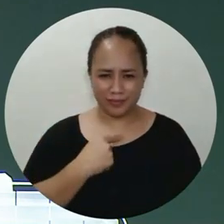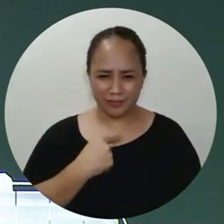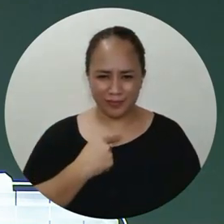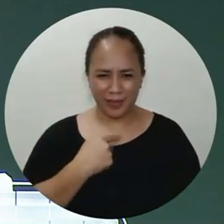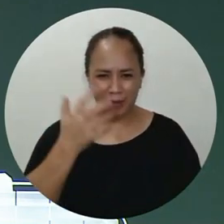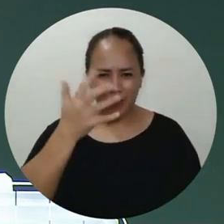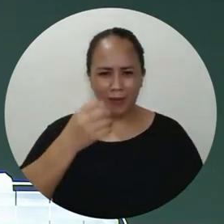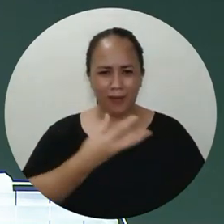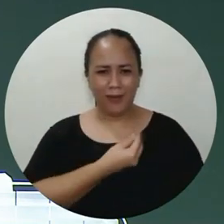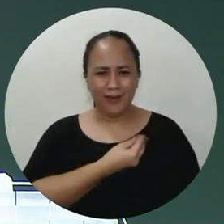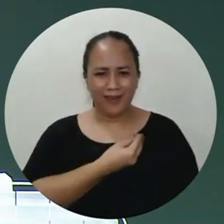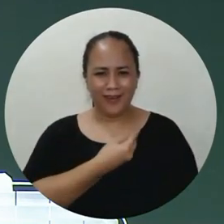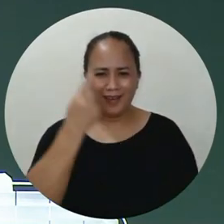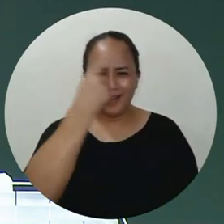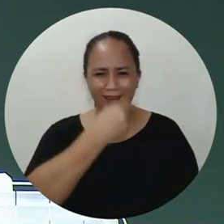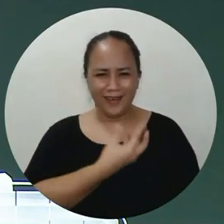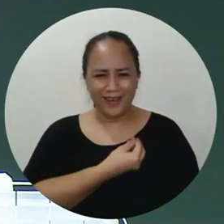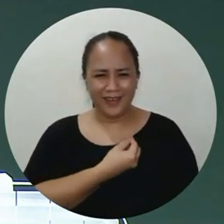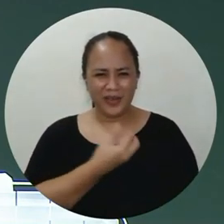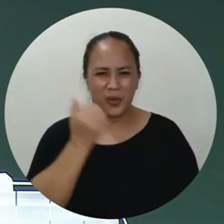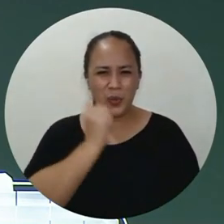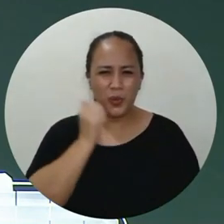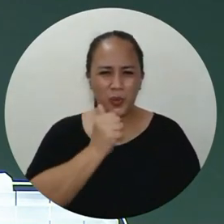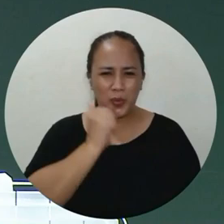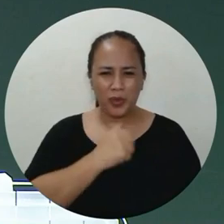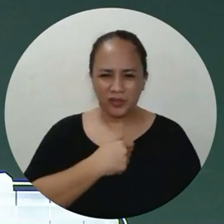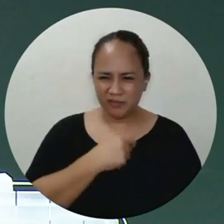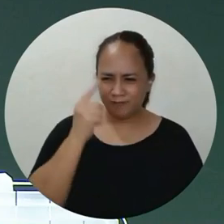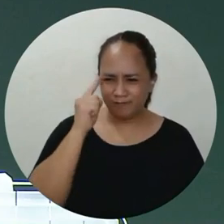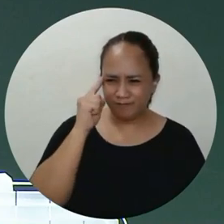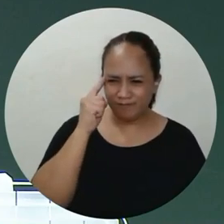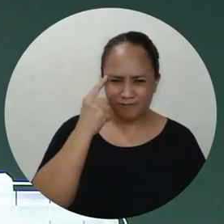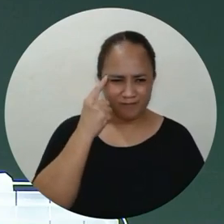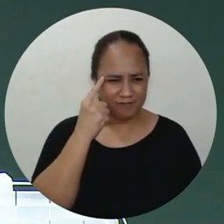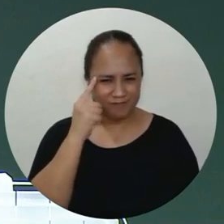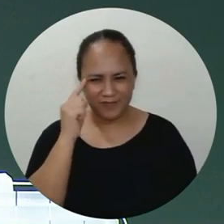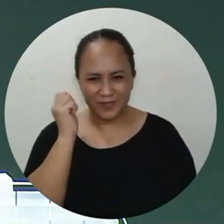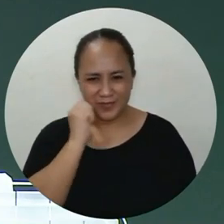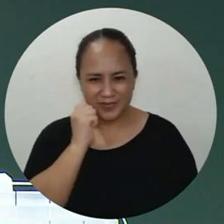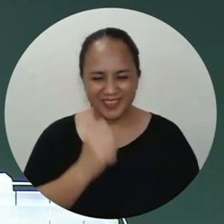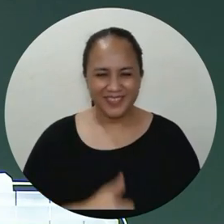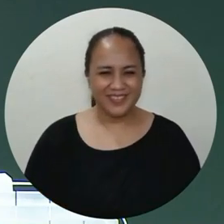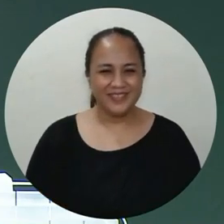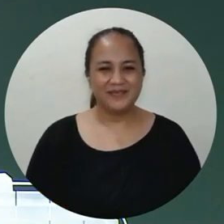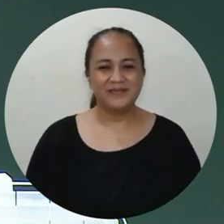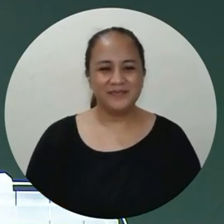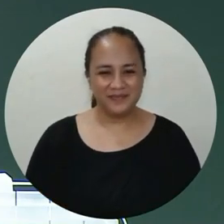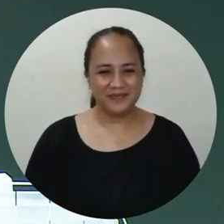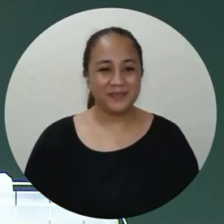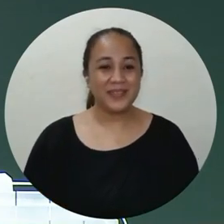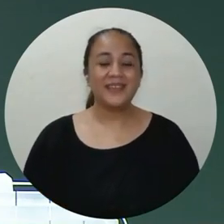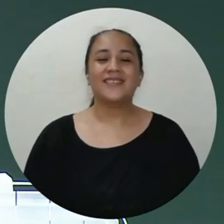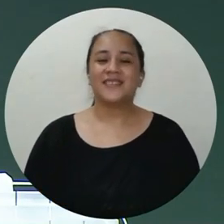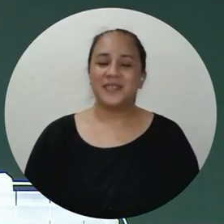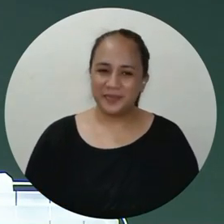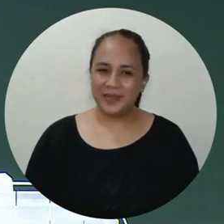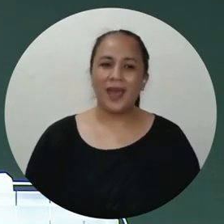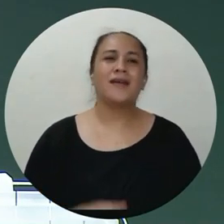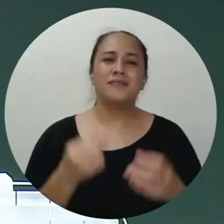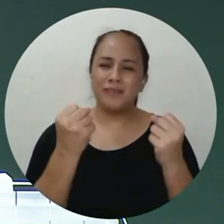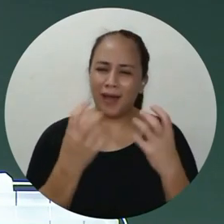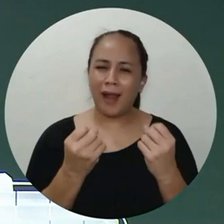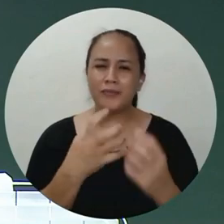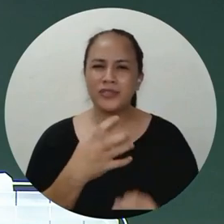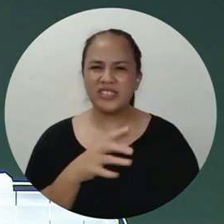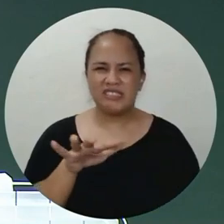불만이 꽉 차. They're always full of some type of complaint. 그러니까 뭔가 이게 불평이 많아요. And they have a lot of complaints inside them. 그래서